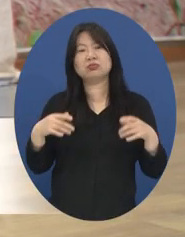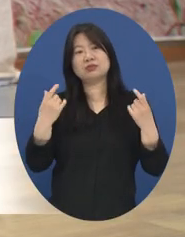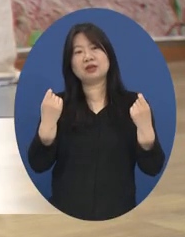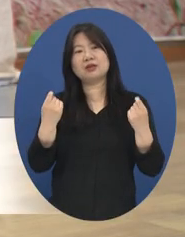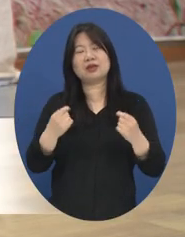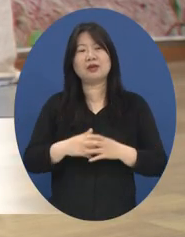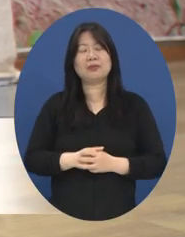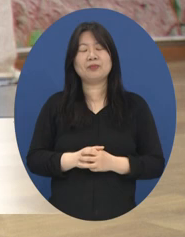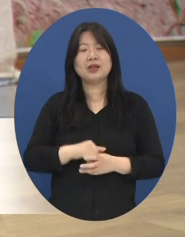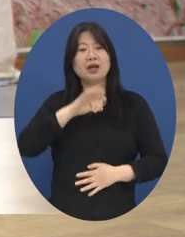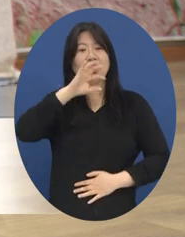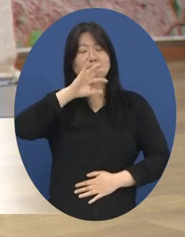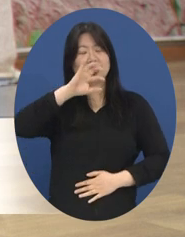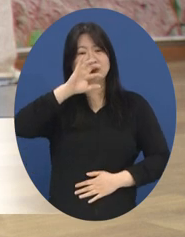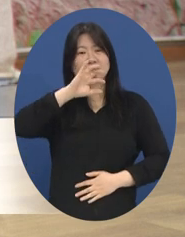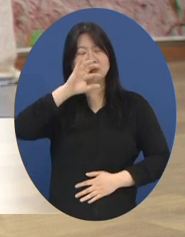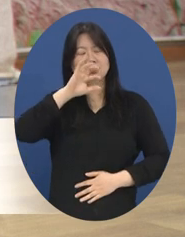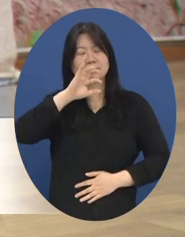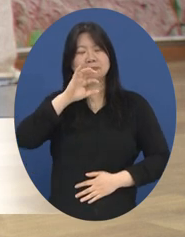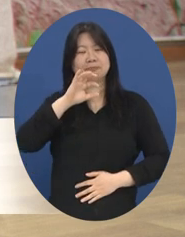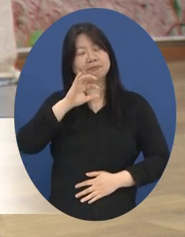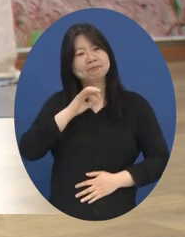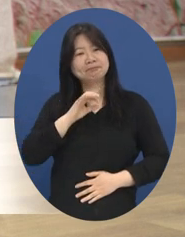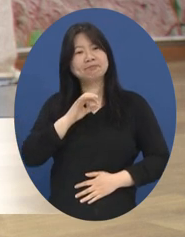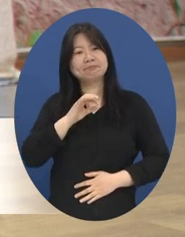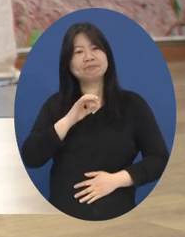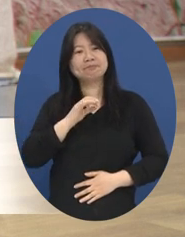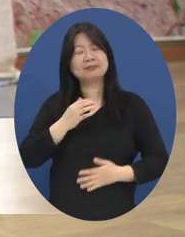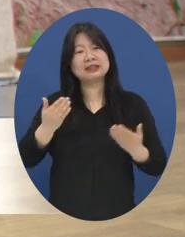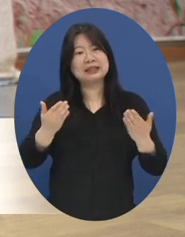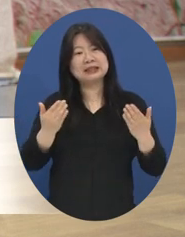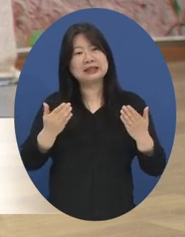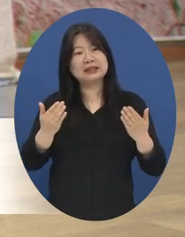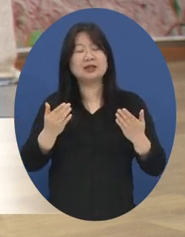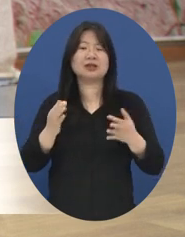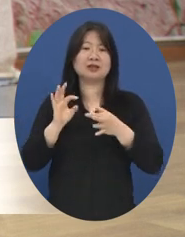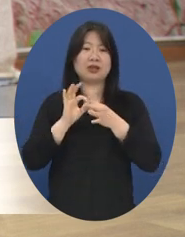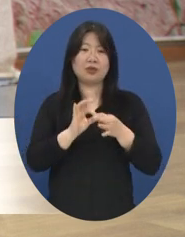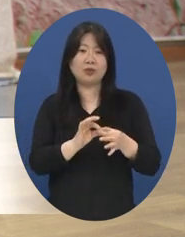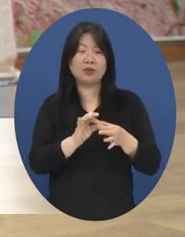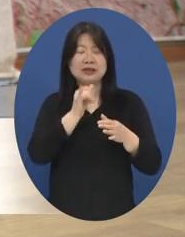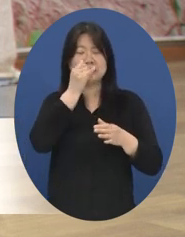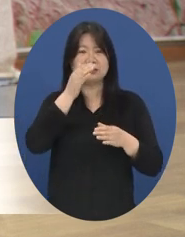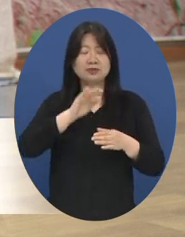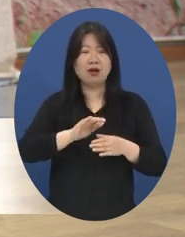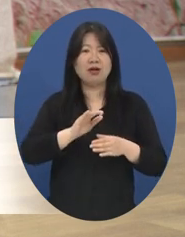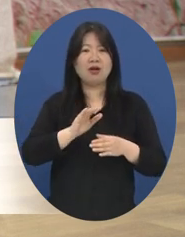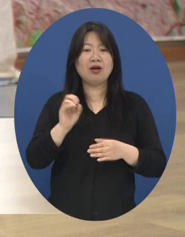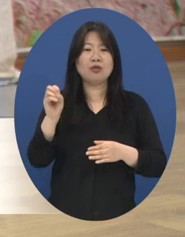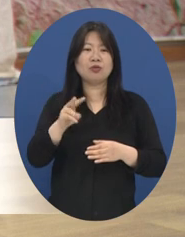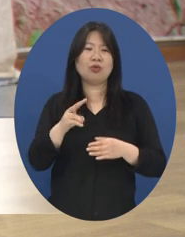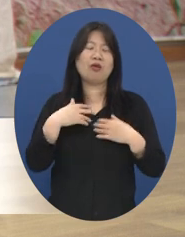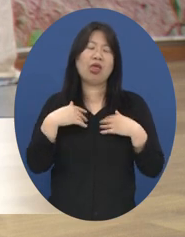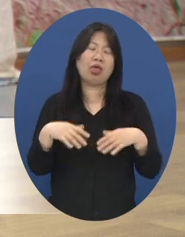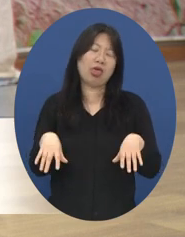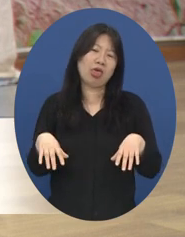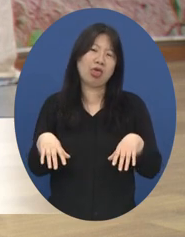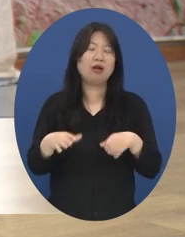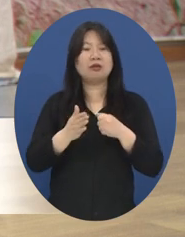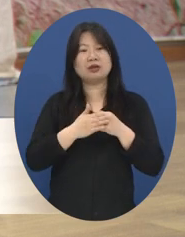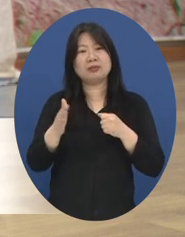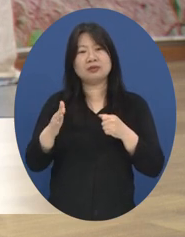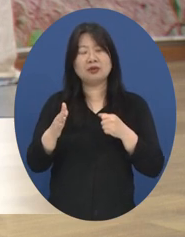좀 들어요. 연습을 좀 해보고들 좀 그런 의지들을 갖고 있더라도 좀 하다가 이제 또 힘이 빠지고 그래서 거의